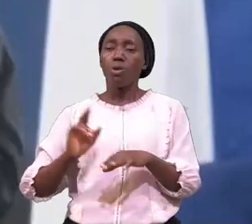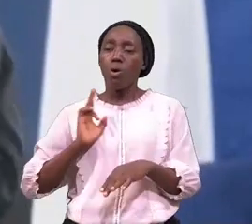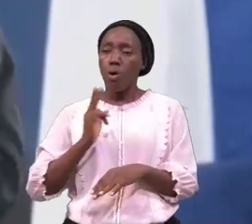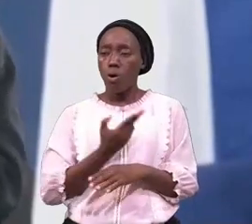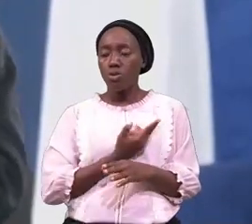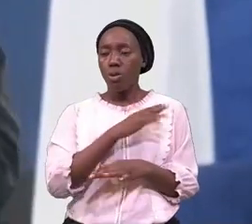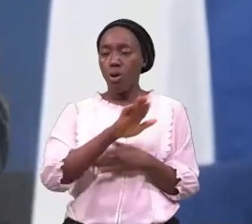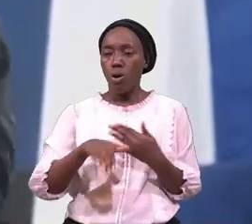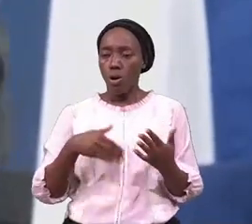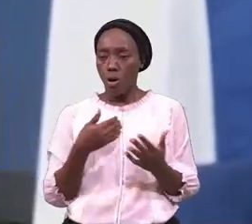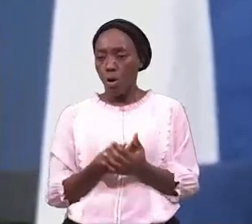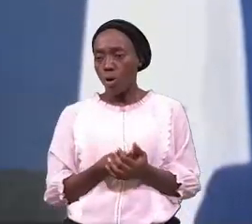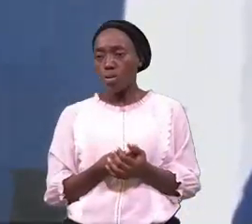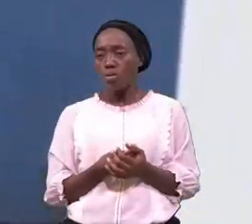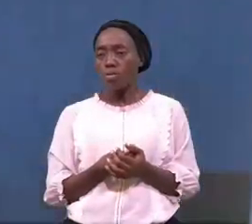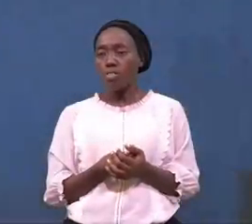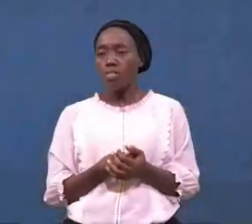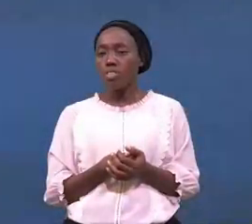sur nous tous.